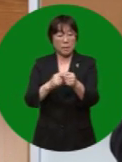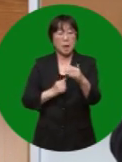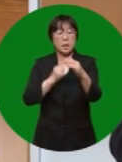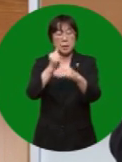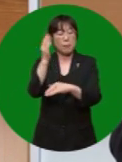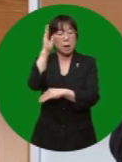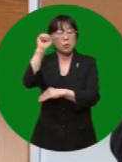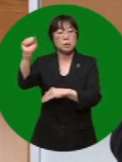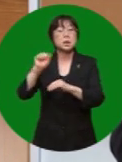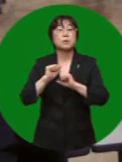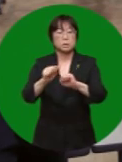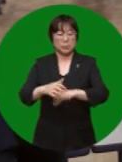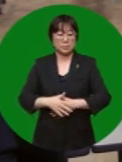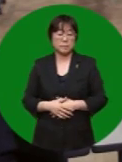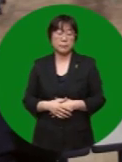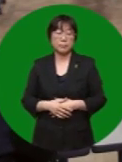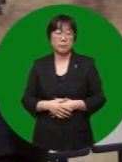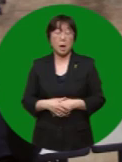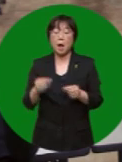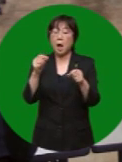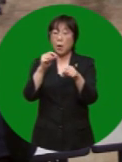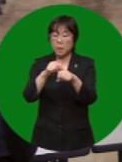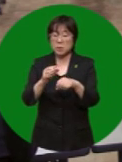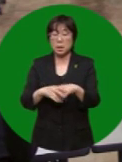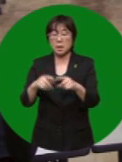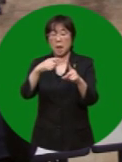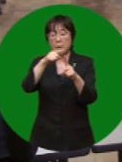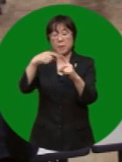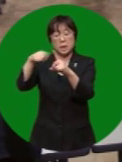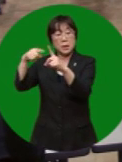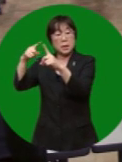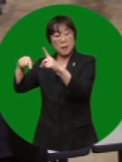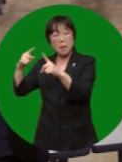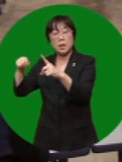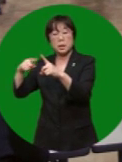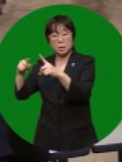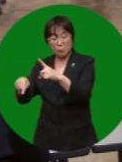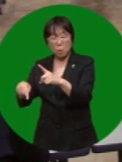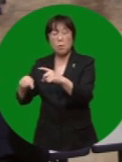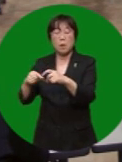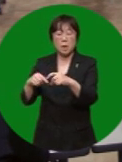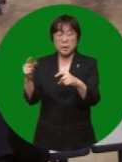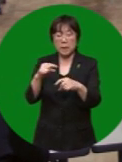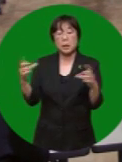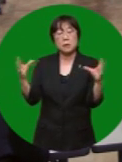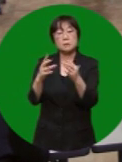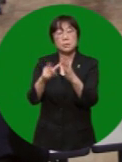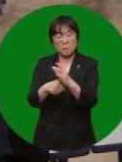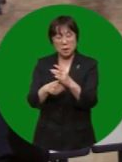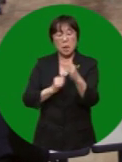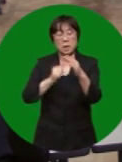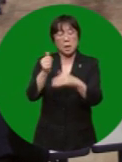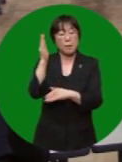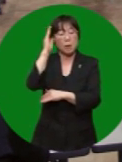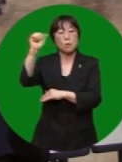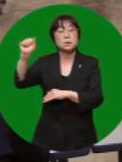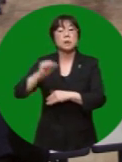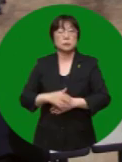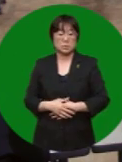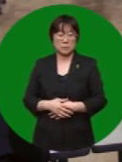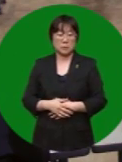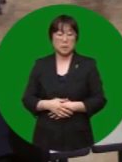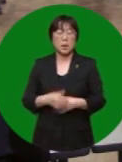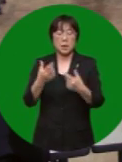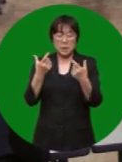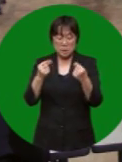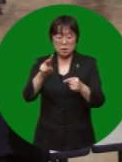講座を行うわけです。合わせて PTA の方にも何かの集まりの時に出前講座をする。